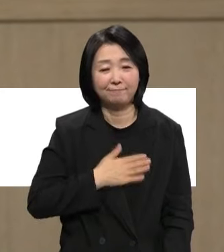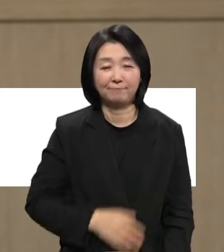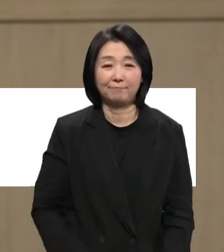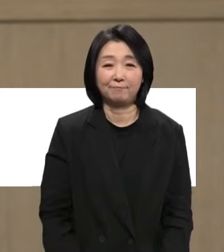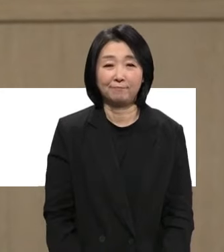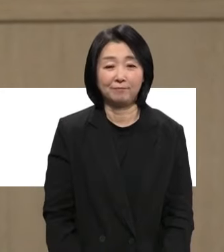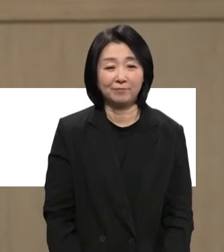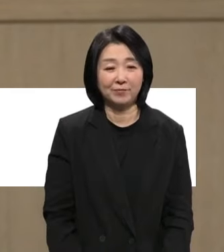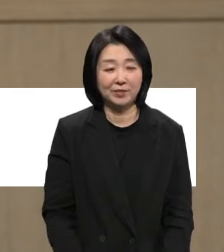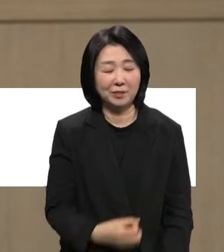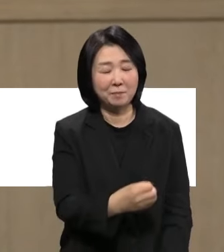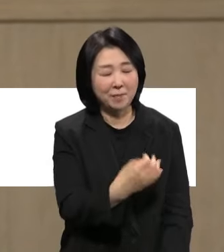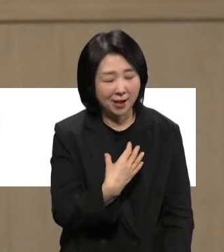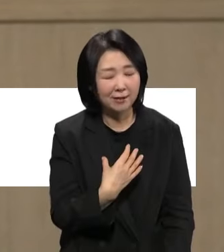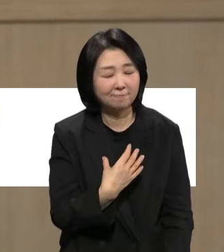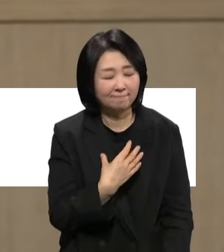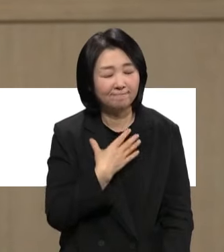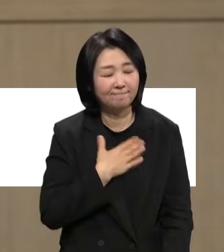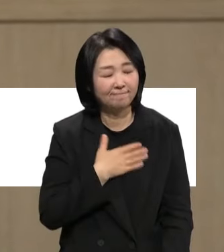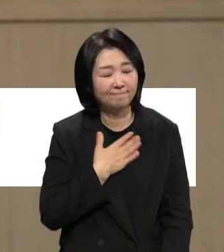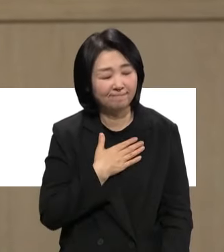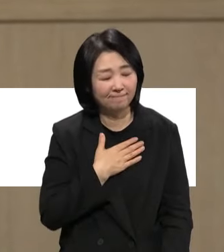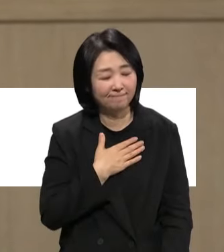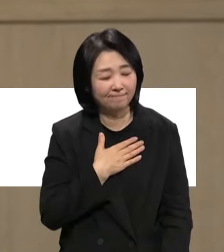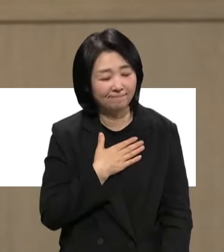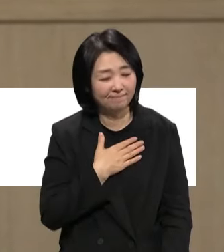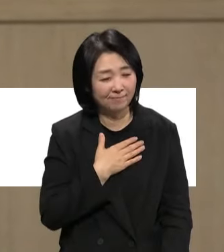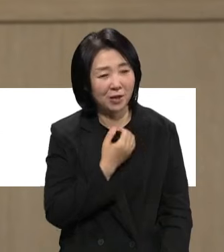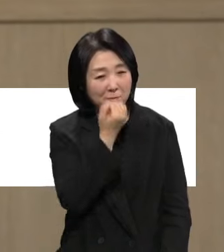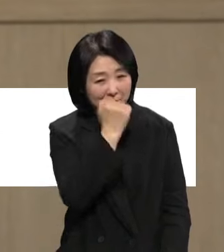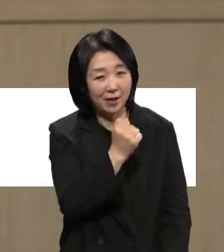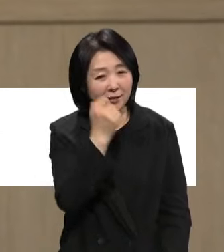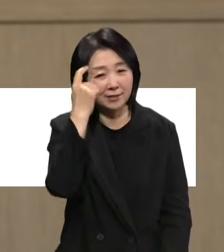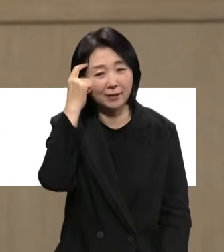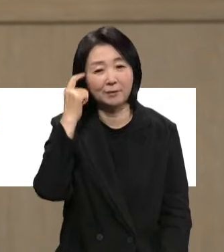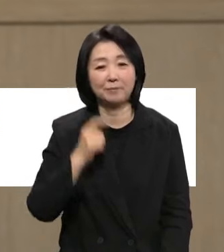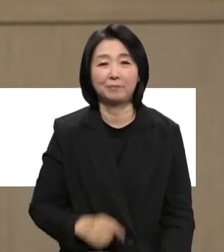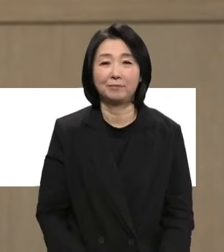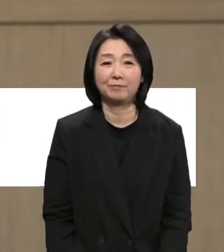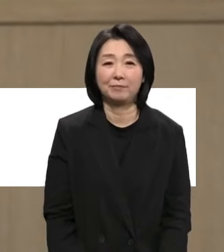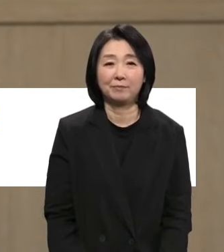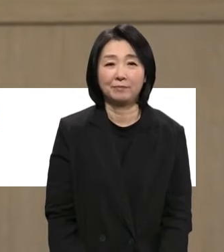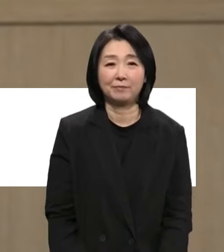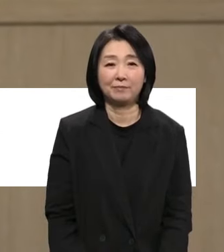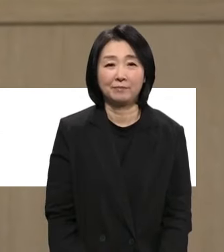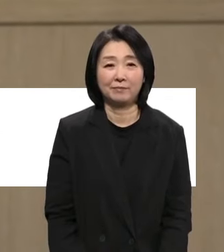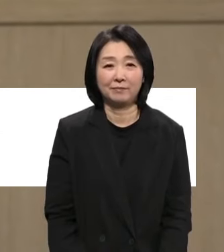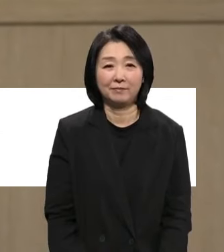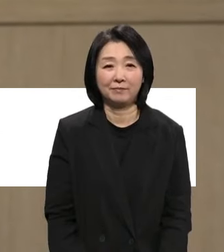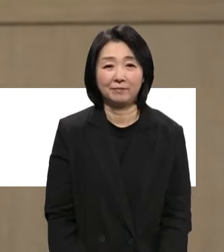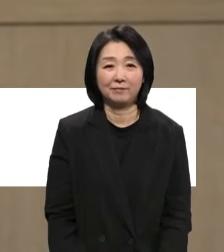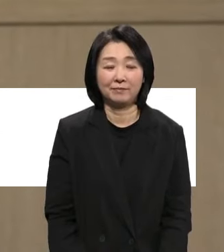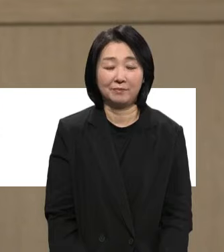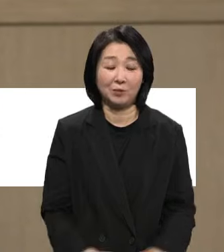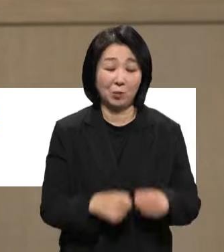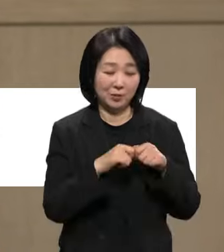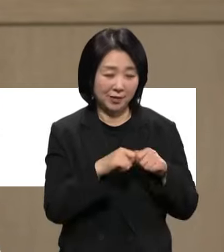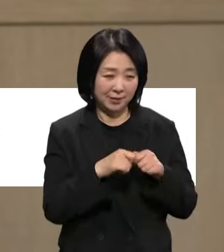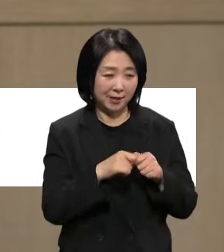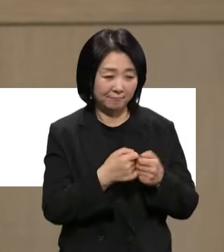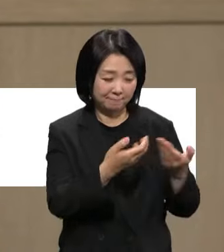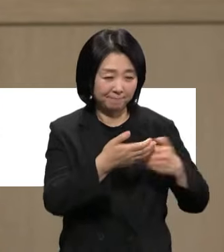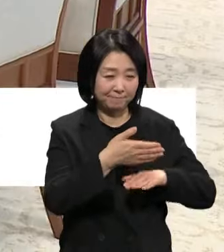이런 말씀을 하실 거로 또 제가 예상하고 네, 있었습니다. 고맙습니다. 자세한 말씀